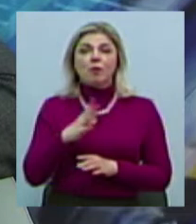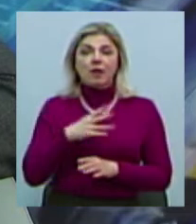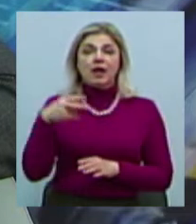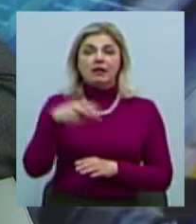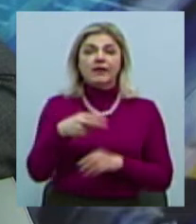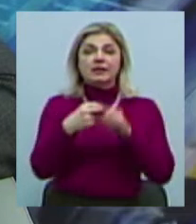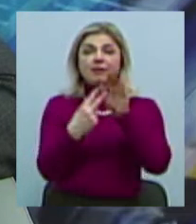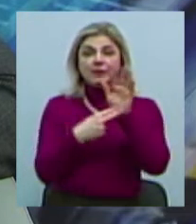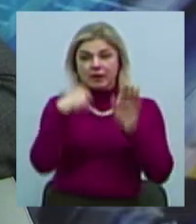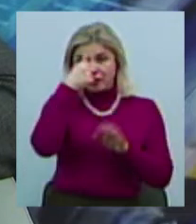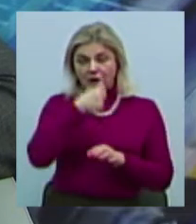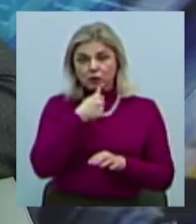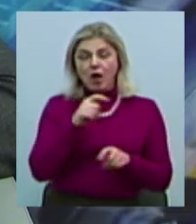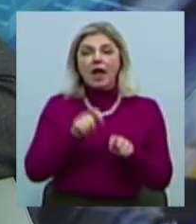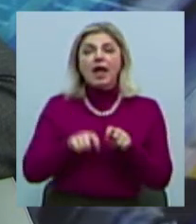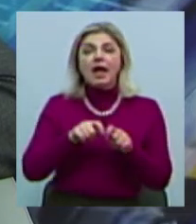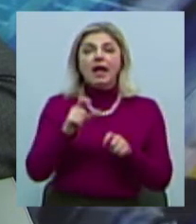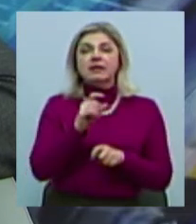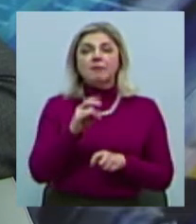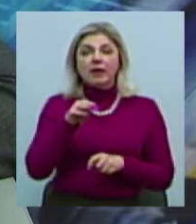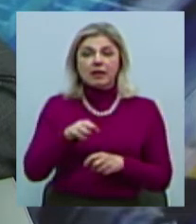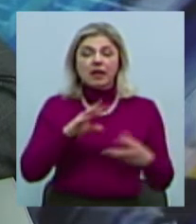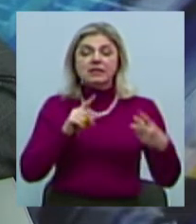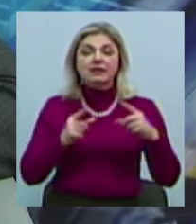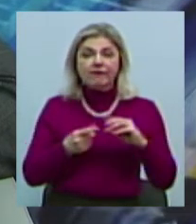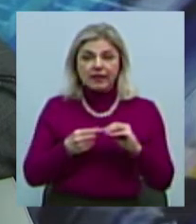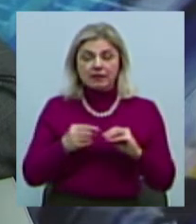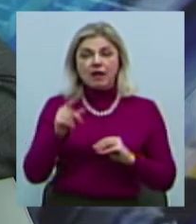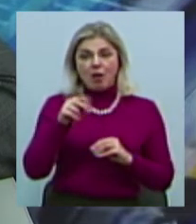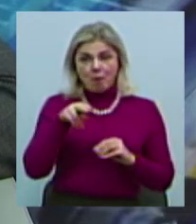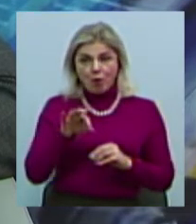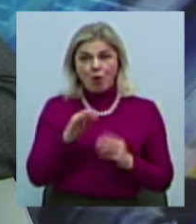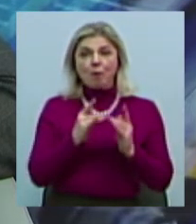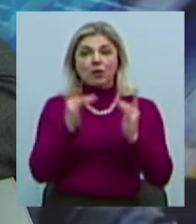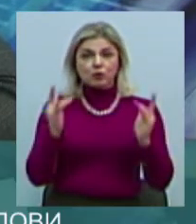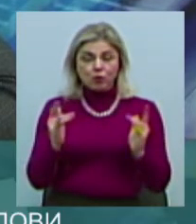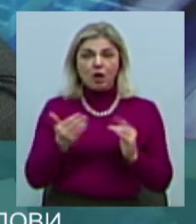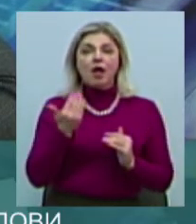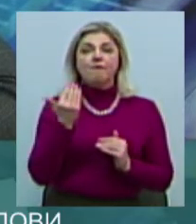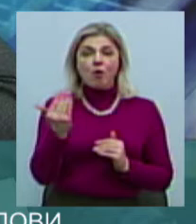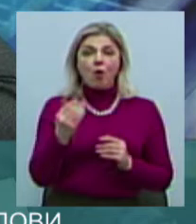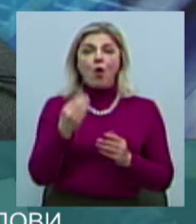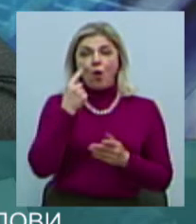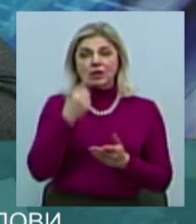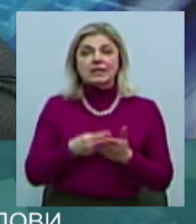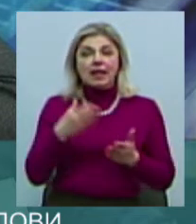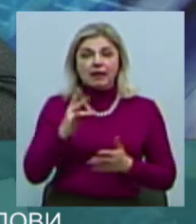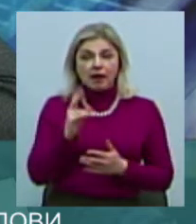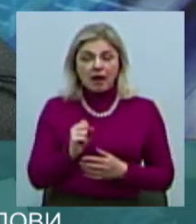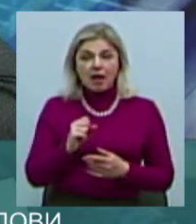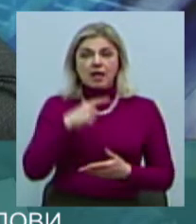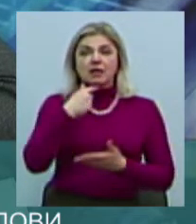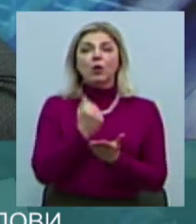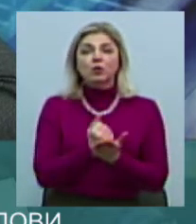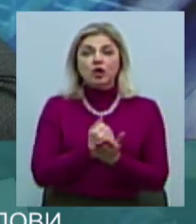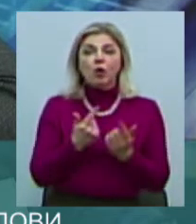це експертний звіт по мосту, його оцінка. Заключение